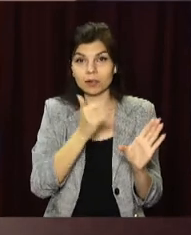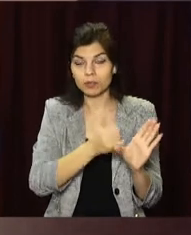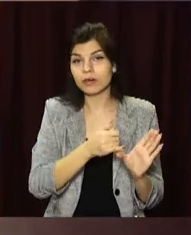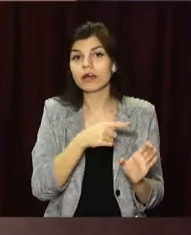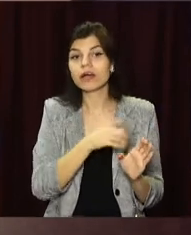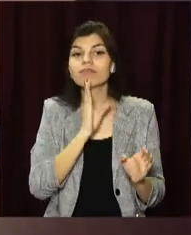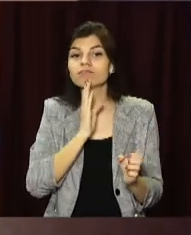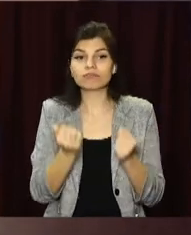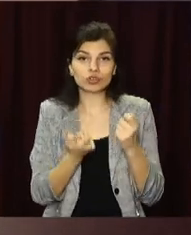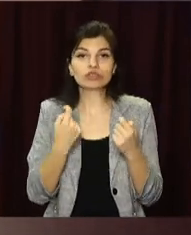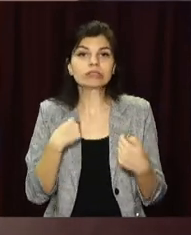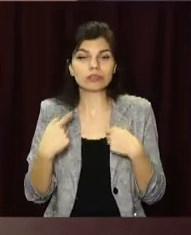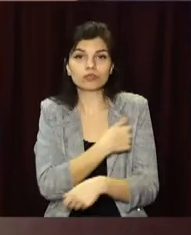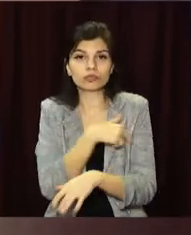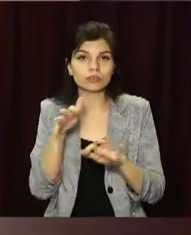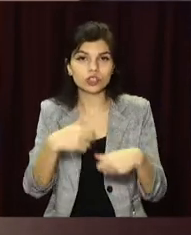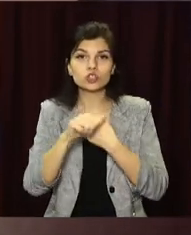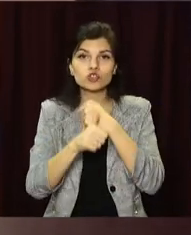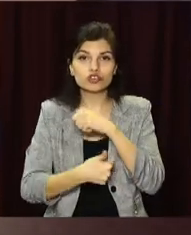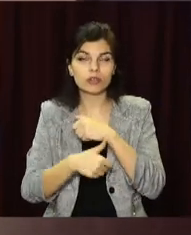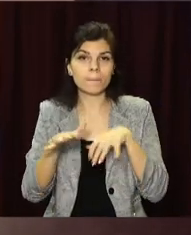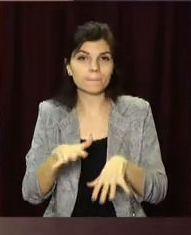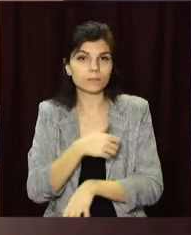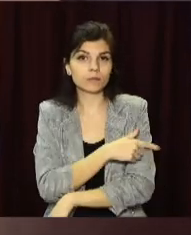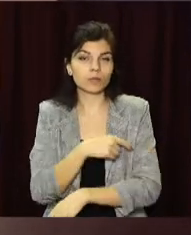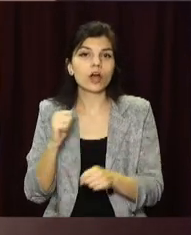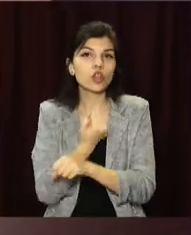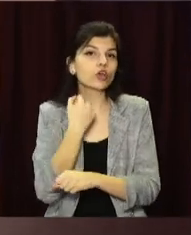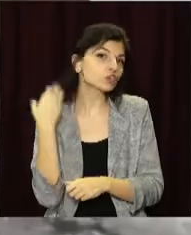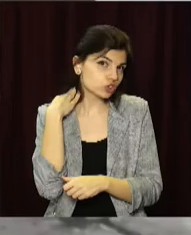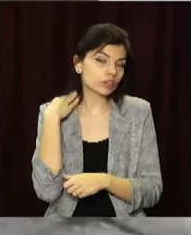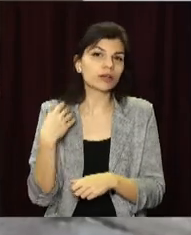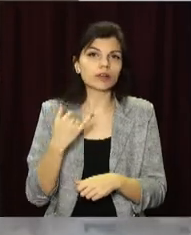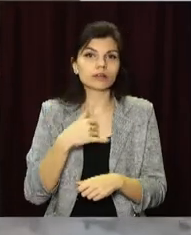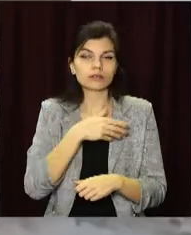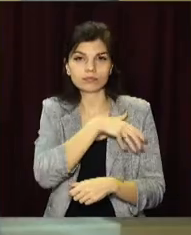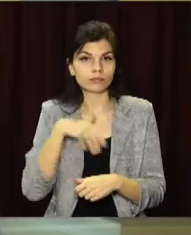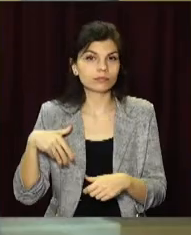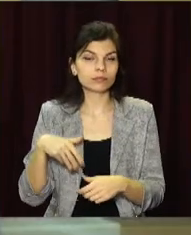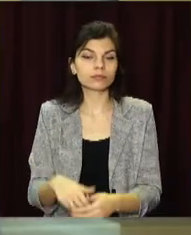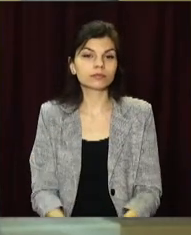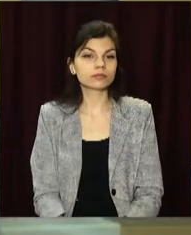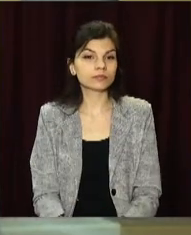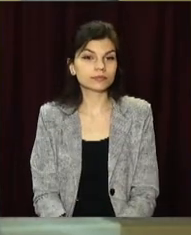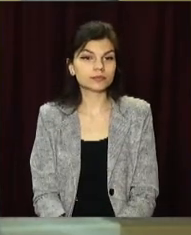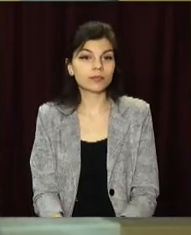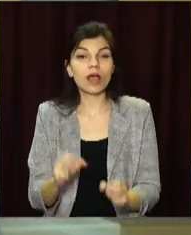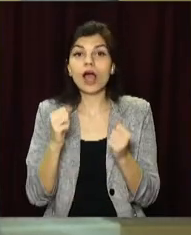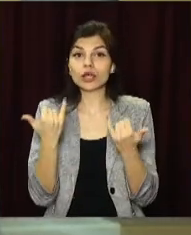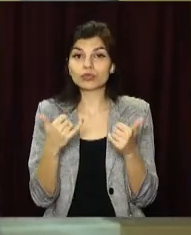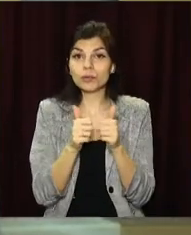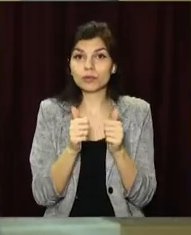постраждала кермувальниця. Її ушпиталили до 16-ї міської лікарні з травмами шиї та грудної клітини. А сьогодні